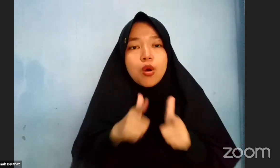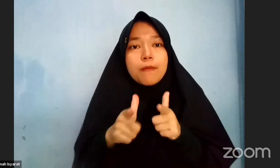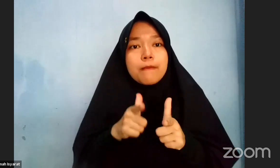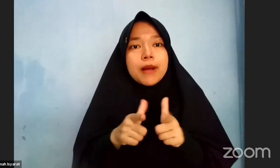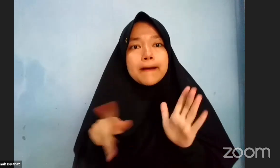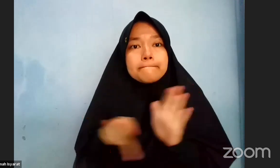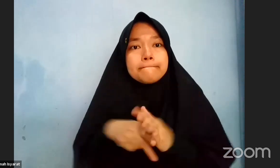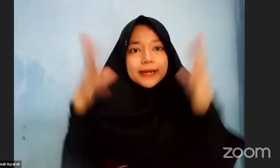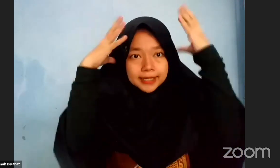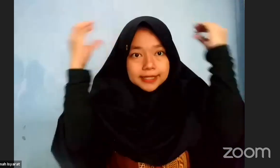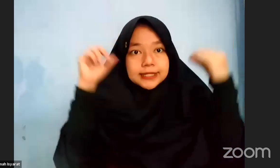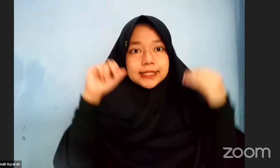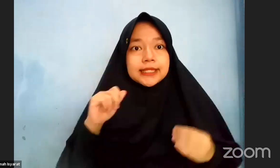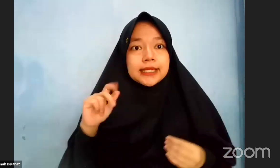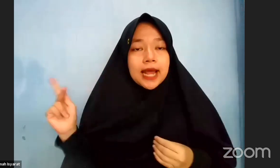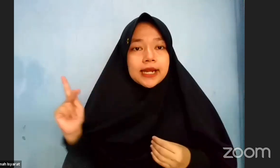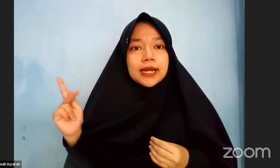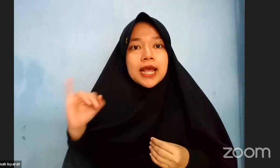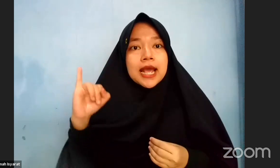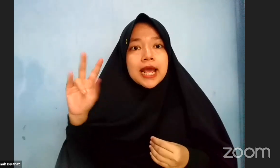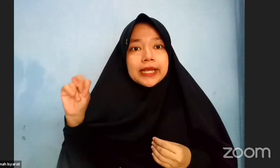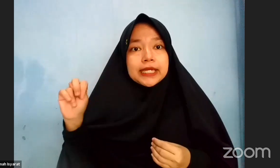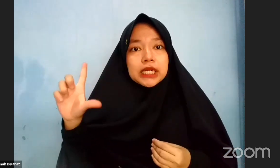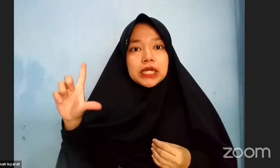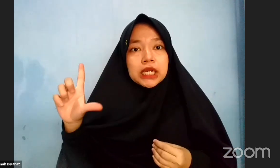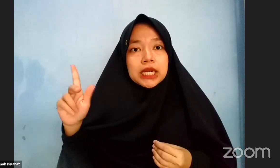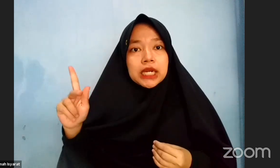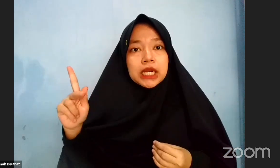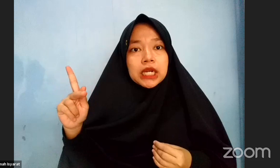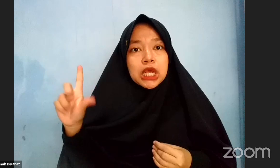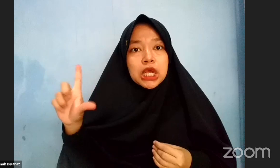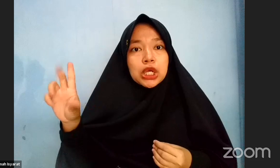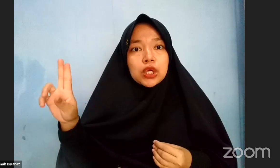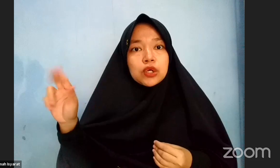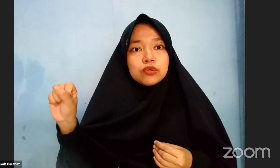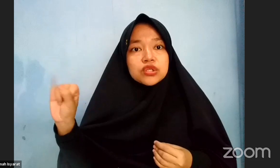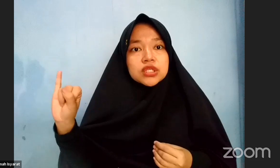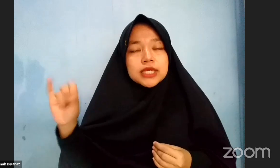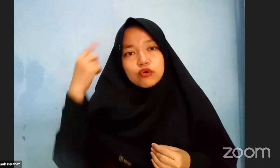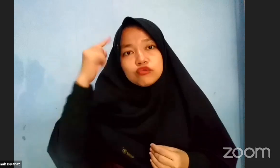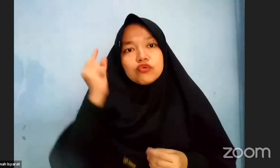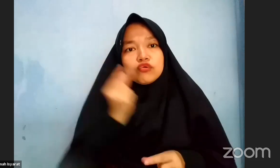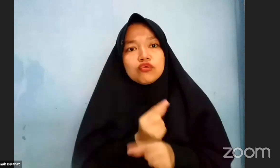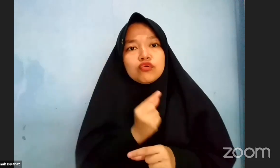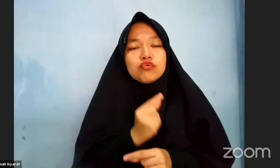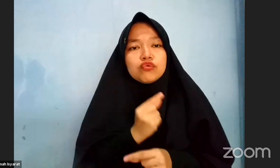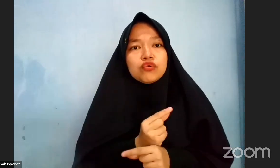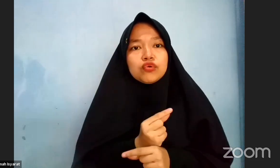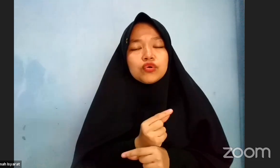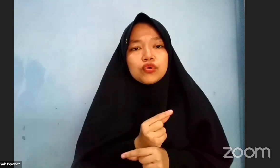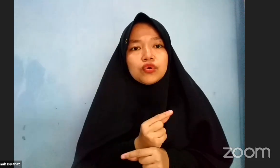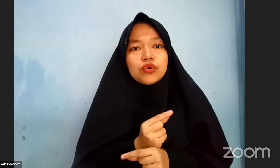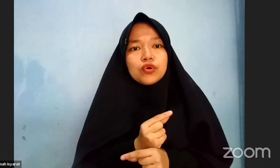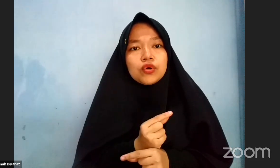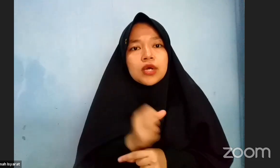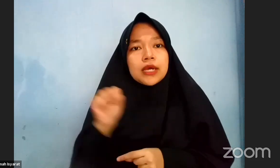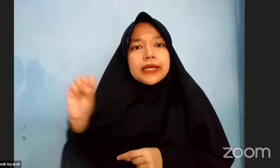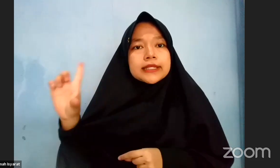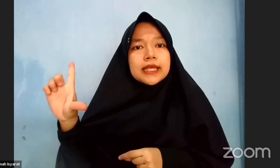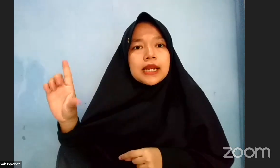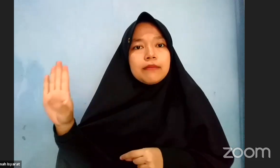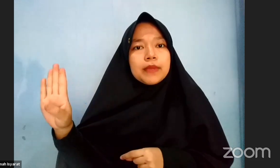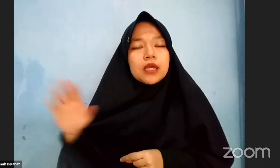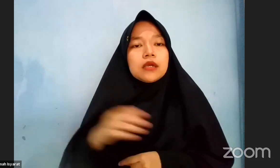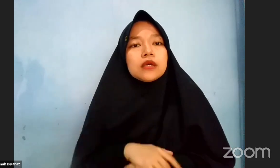SLB mungkin nanti bisa juga menjadi apa namanya untuk memperkaya konten-konten yang ada di